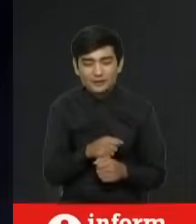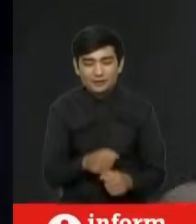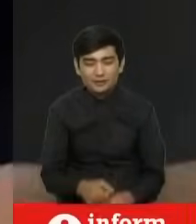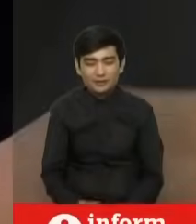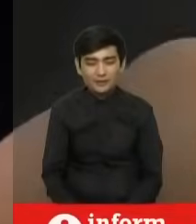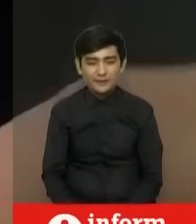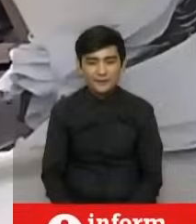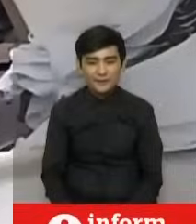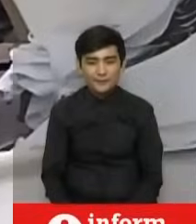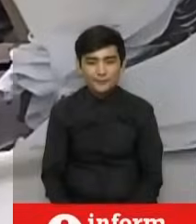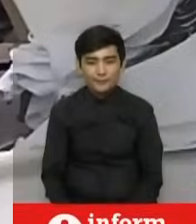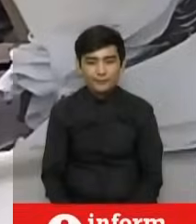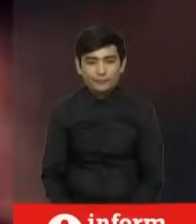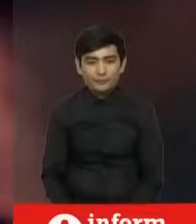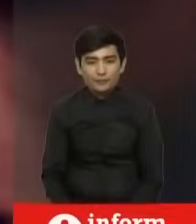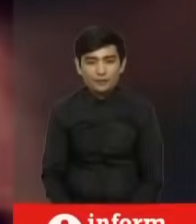Турабеков, Информбюро.